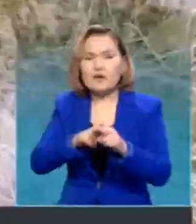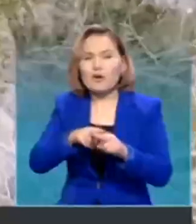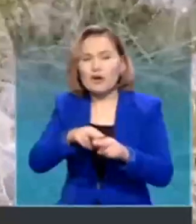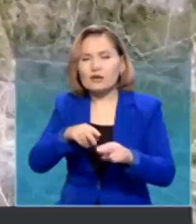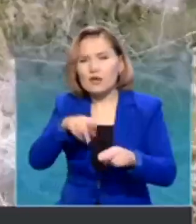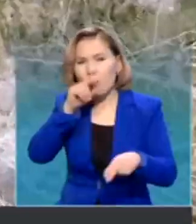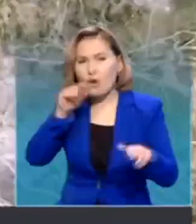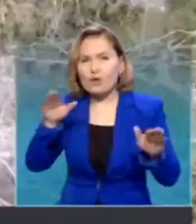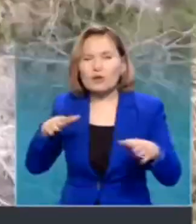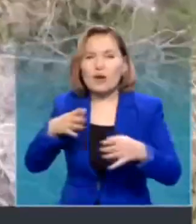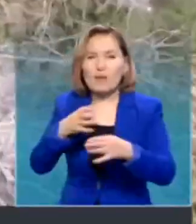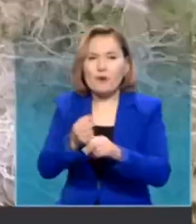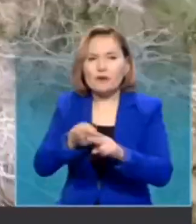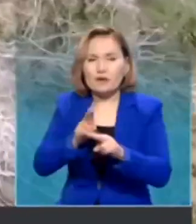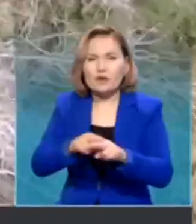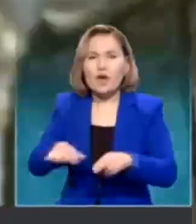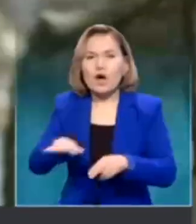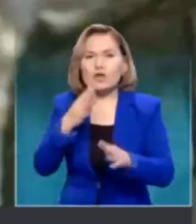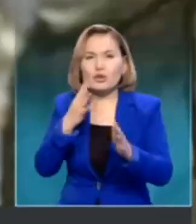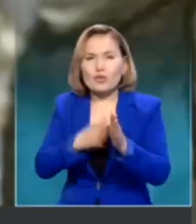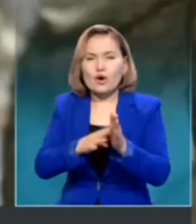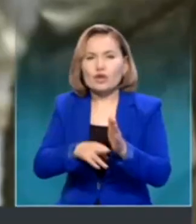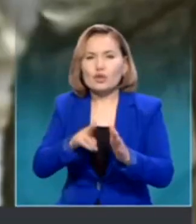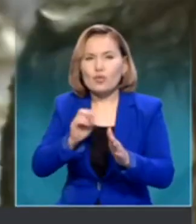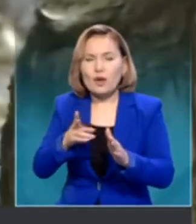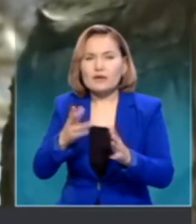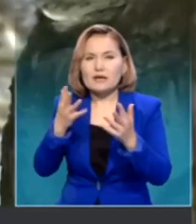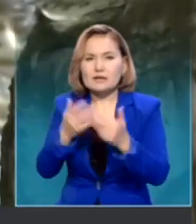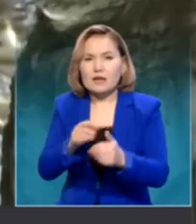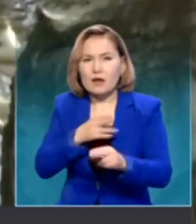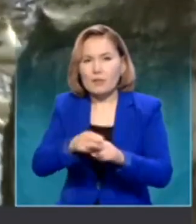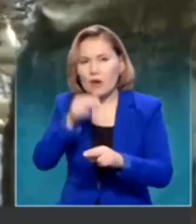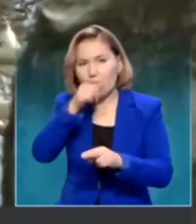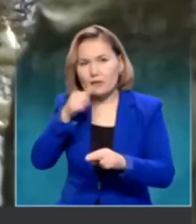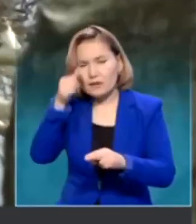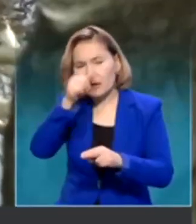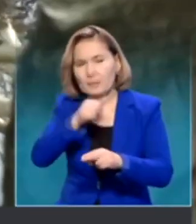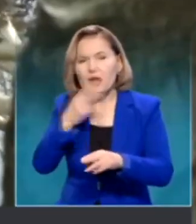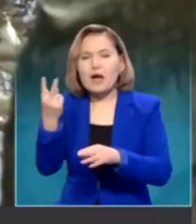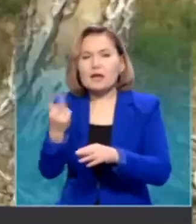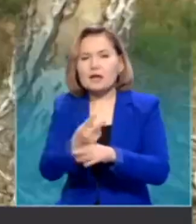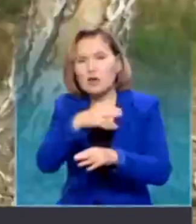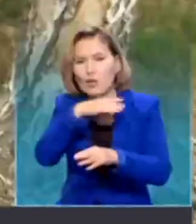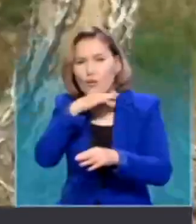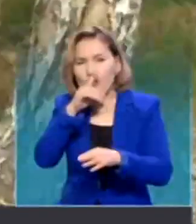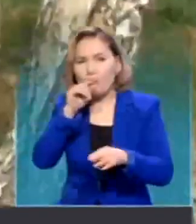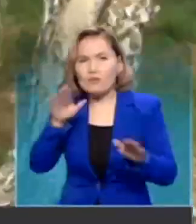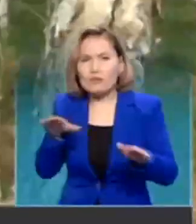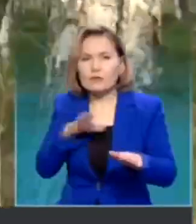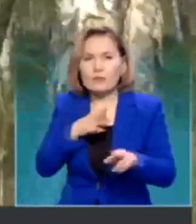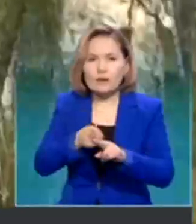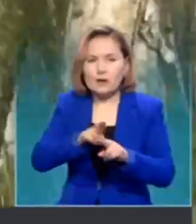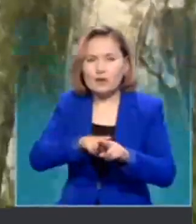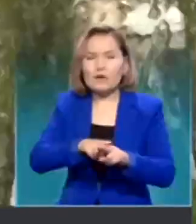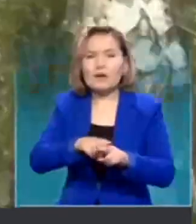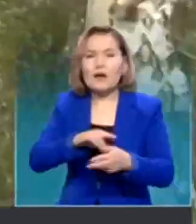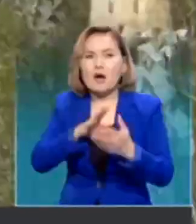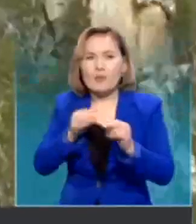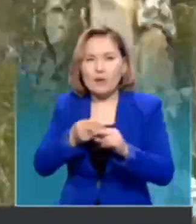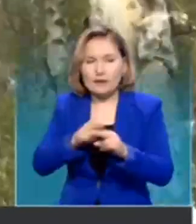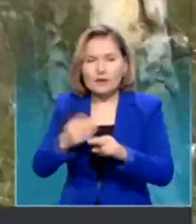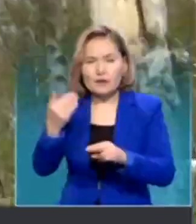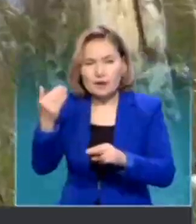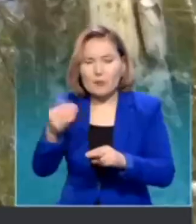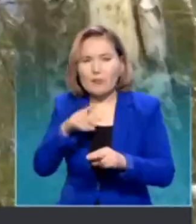биыл ғалымдар өңірден 90 дуадақ қана санаған. Ал былтыр олардың саны 2 есе көп болғанын айтады. Сондай-ақ